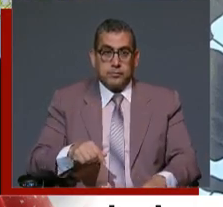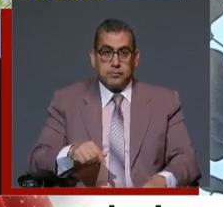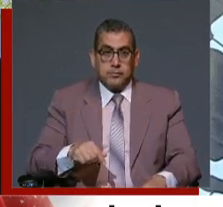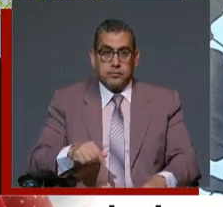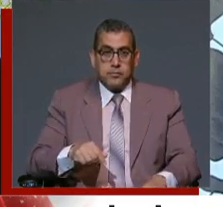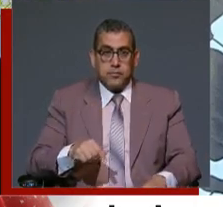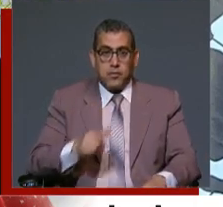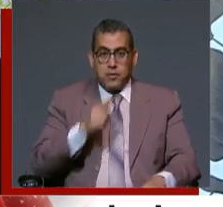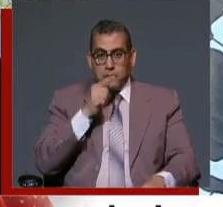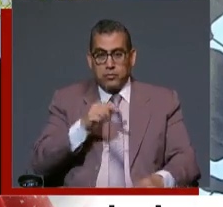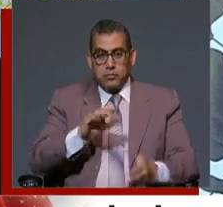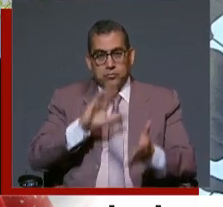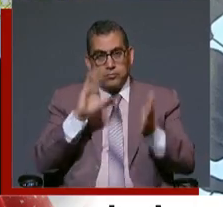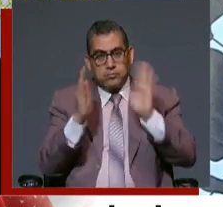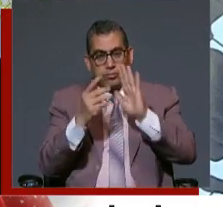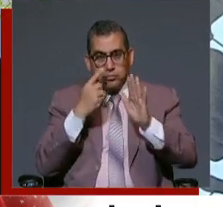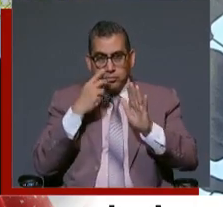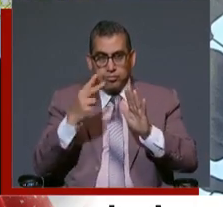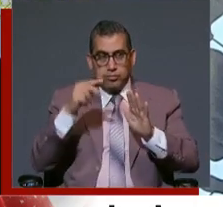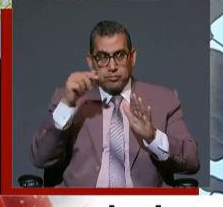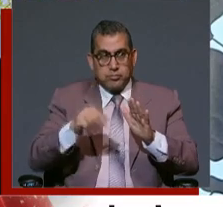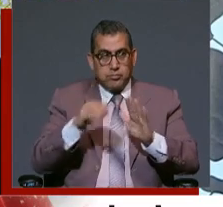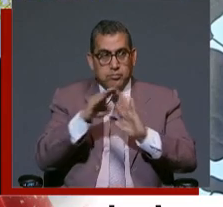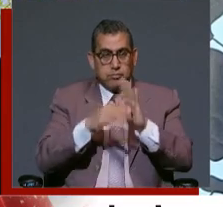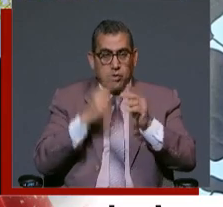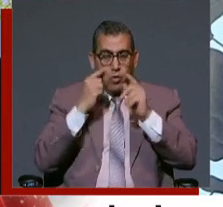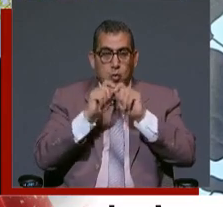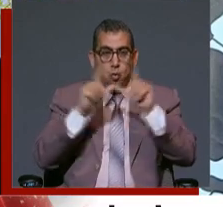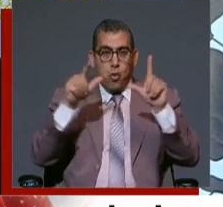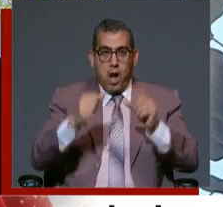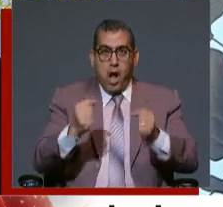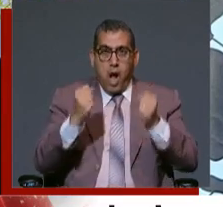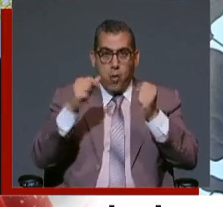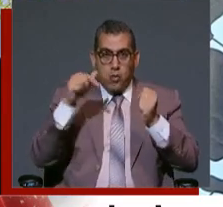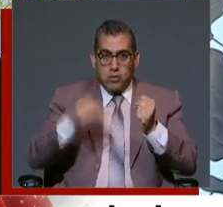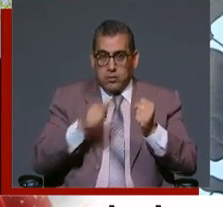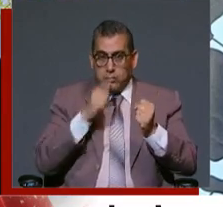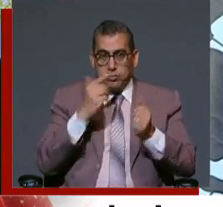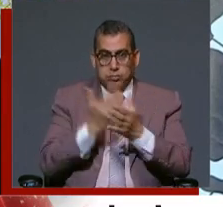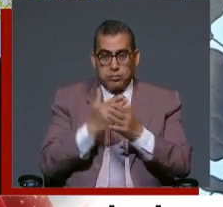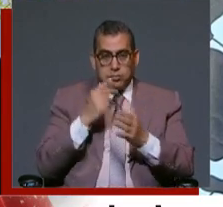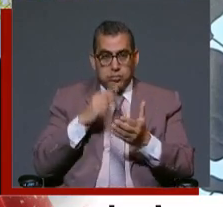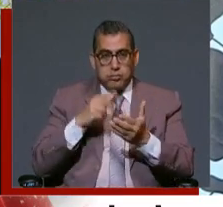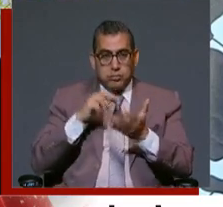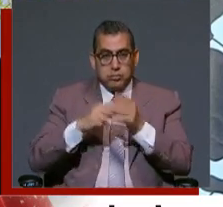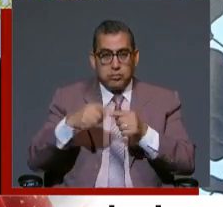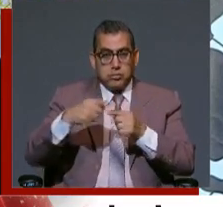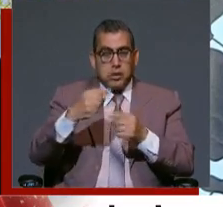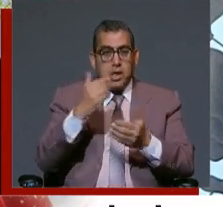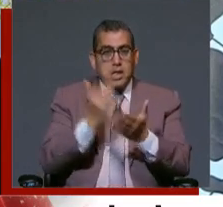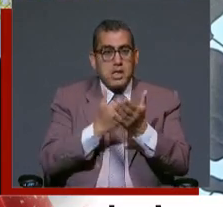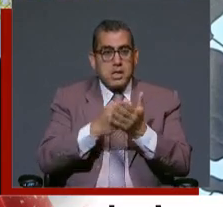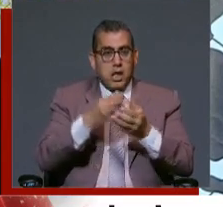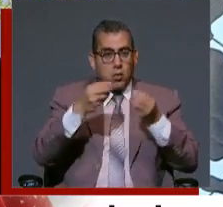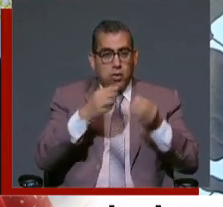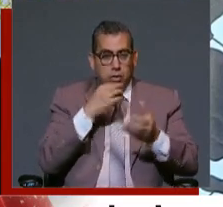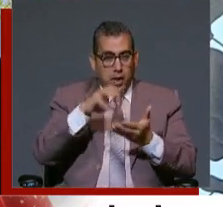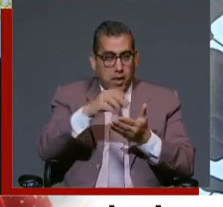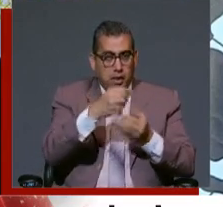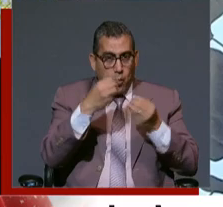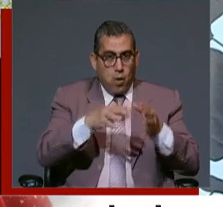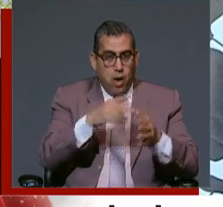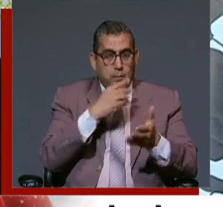ولقد انعكس هذا المشهد بشكل أكثر قوة على اقتصادات الدول النامية وعلى